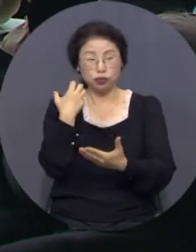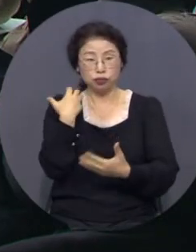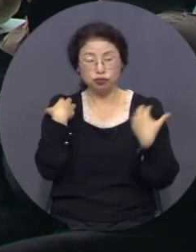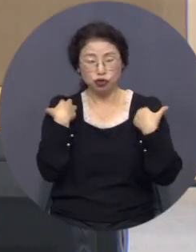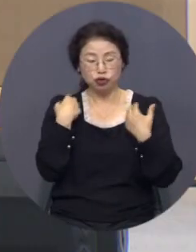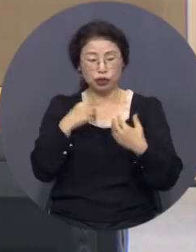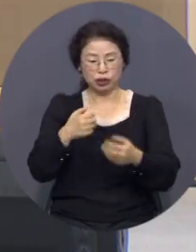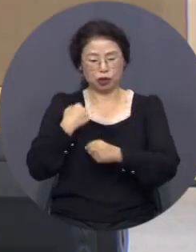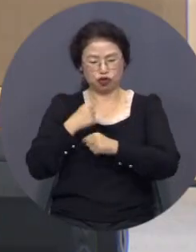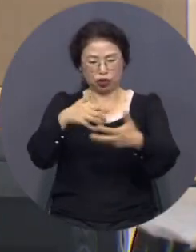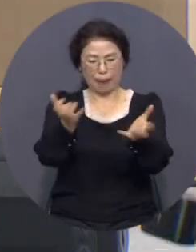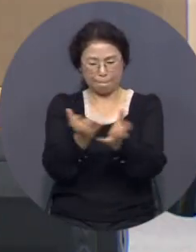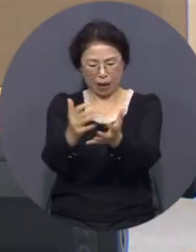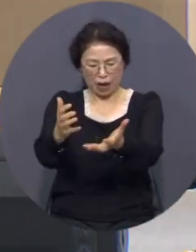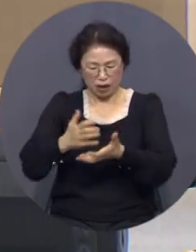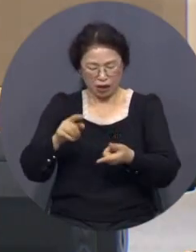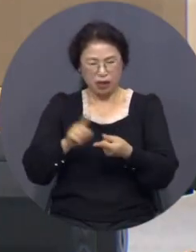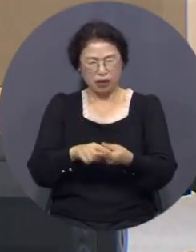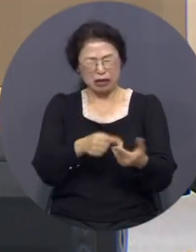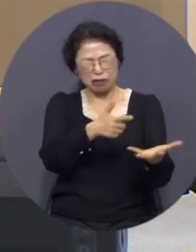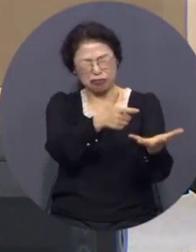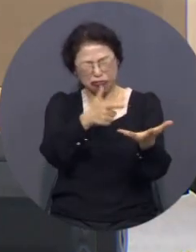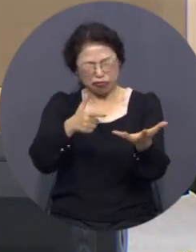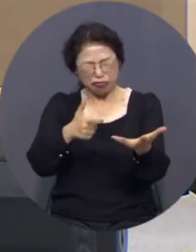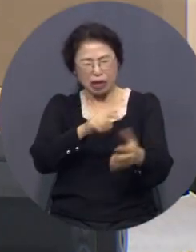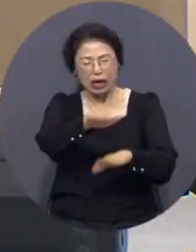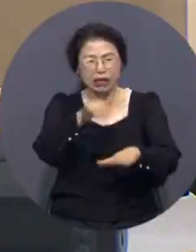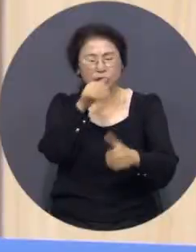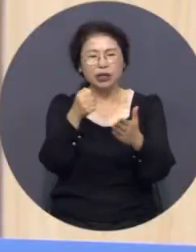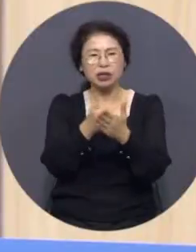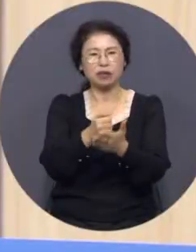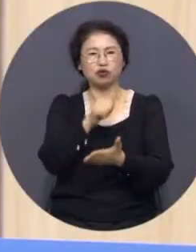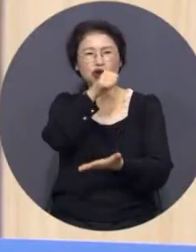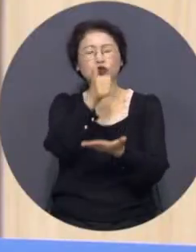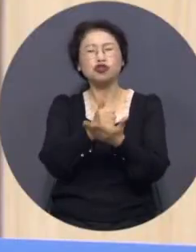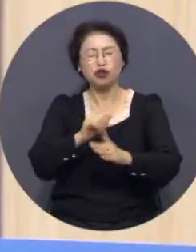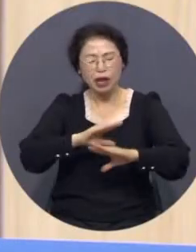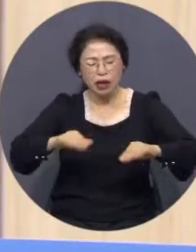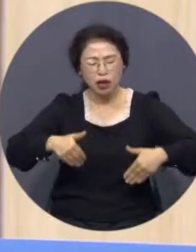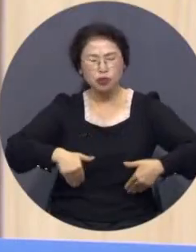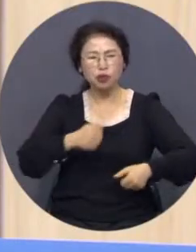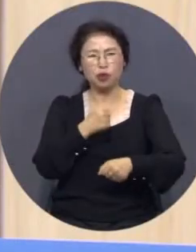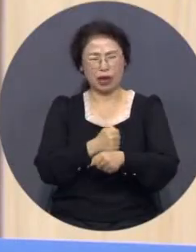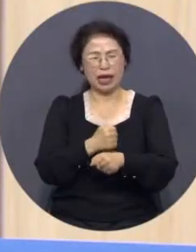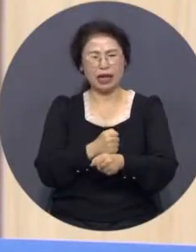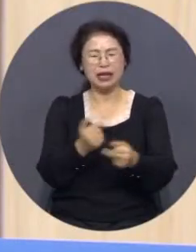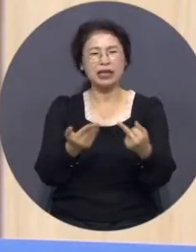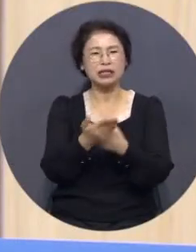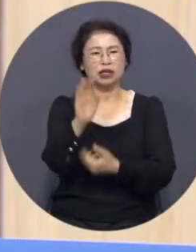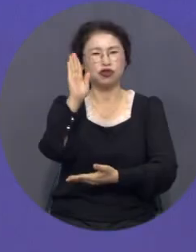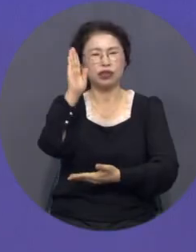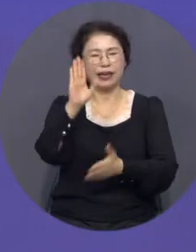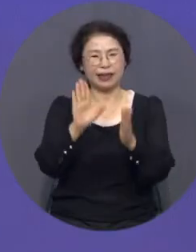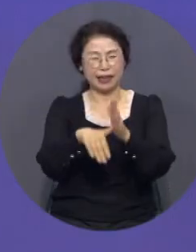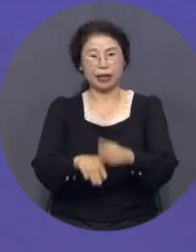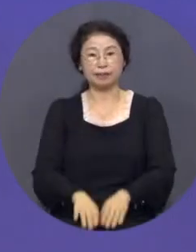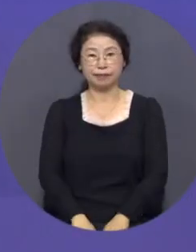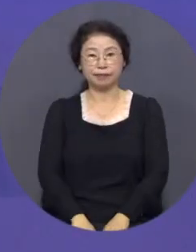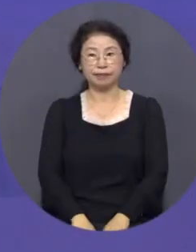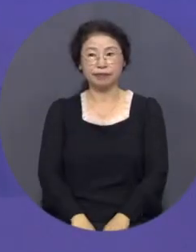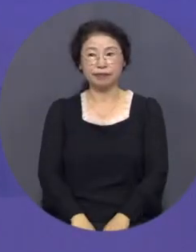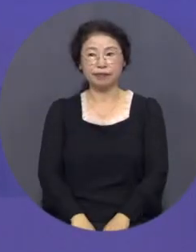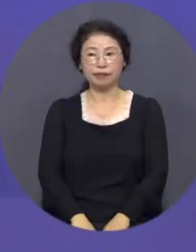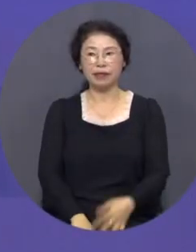군대가 무고한 양민을 학살하는 데 개입했다며 속죄해야 한다는 의견이 제주 포럼에서 나왔습니다. Is it